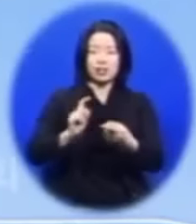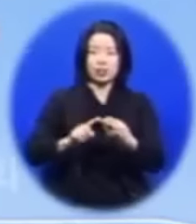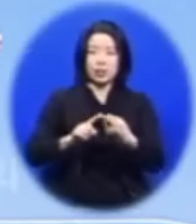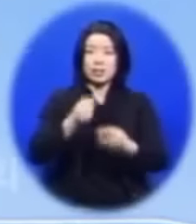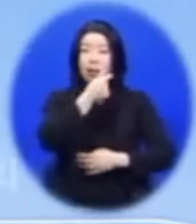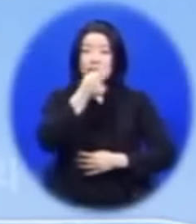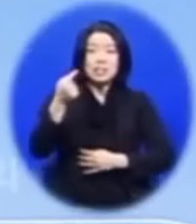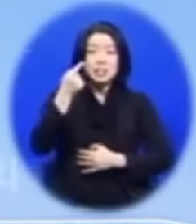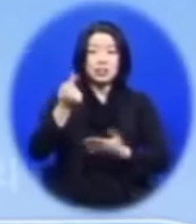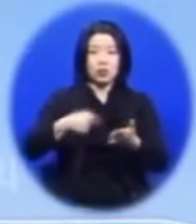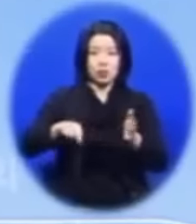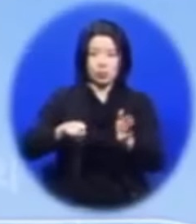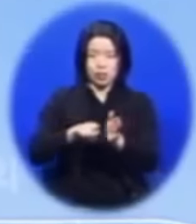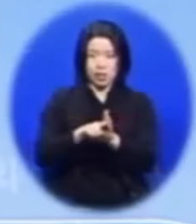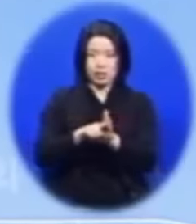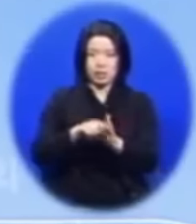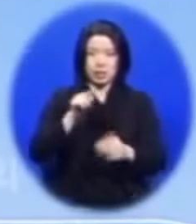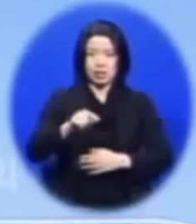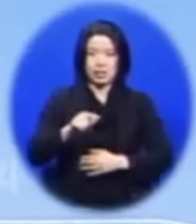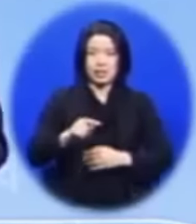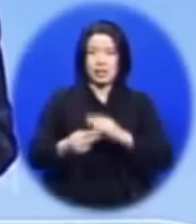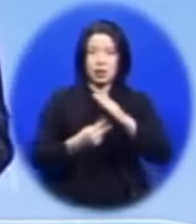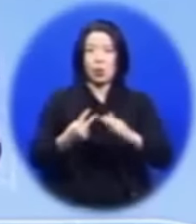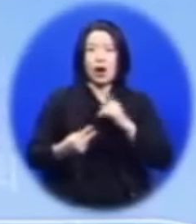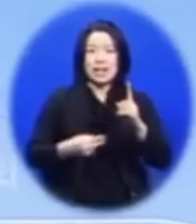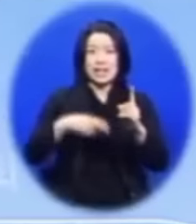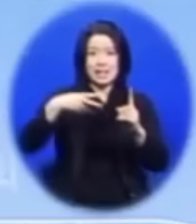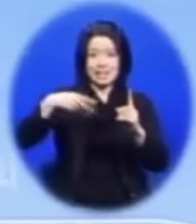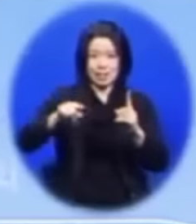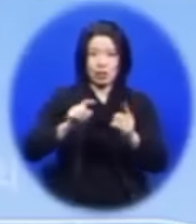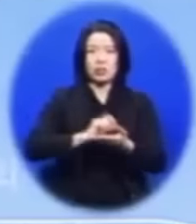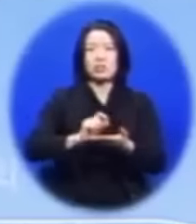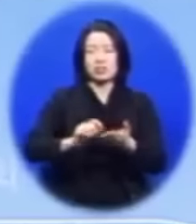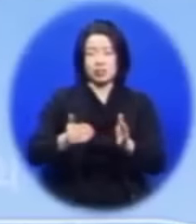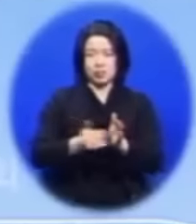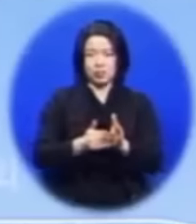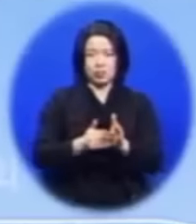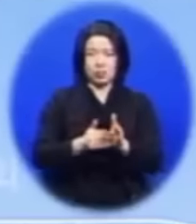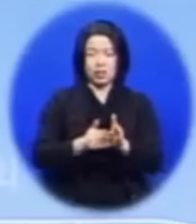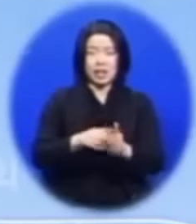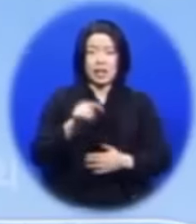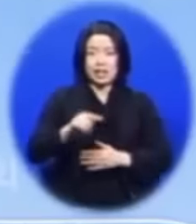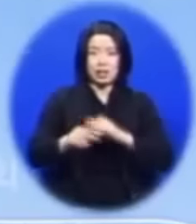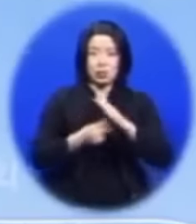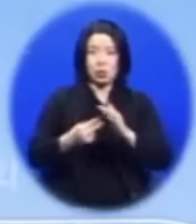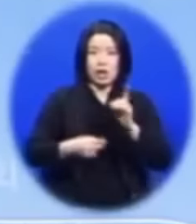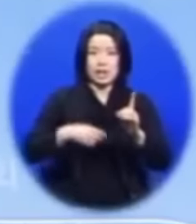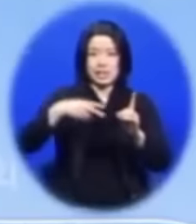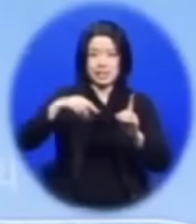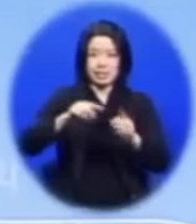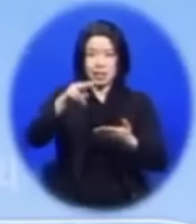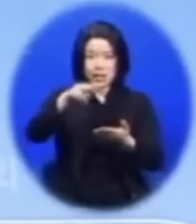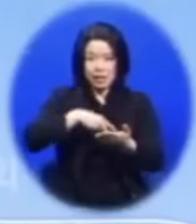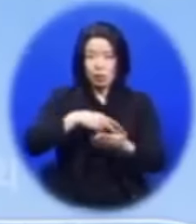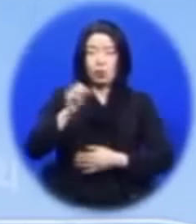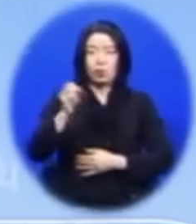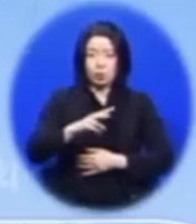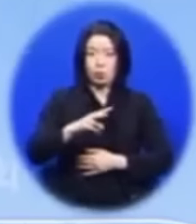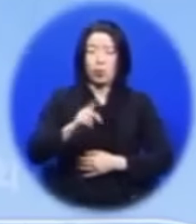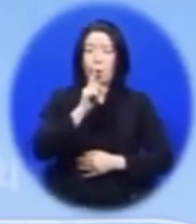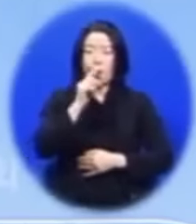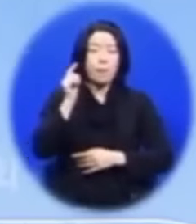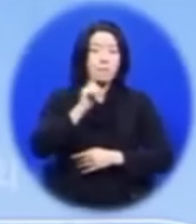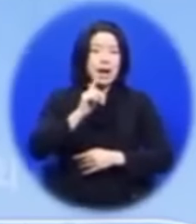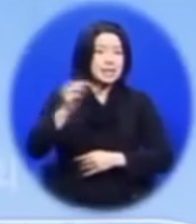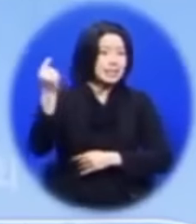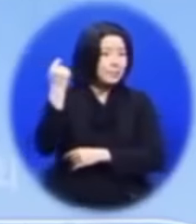증거하기 위해서이 요한 서를 썼습니다 그러므로 우리가 요한 1를 읽고 또 말씀을